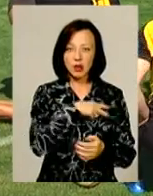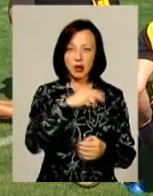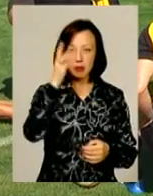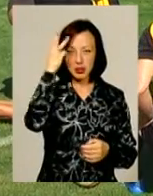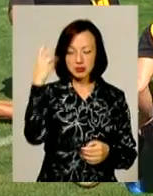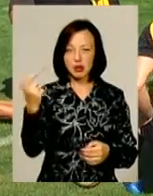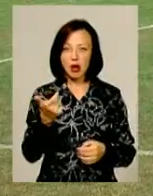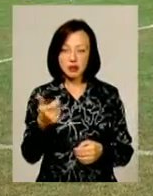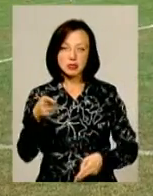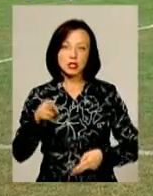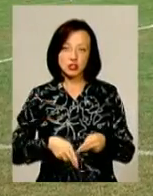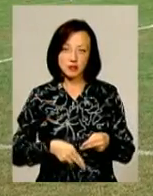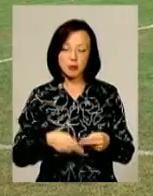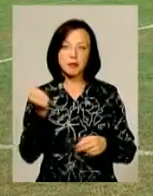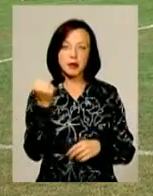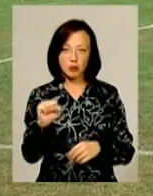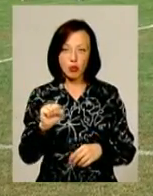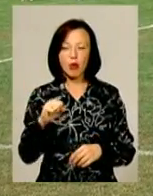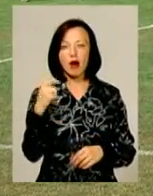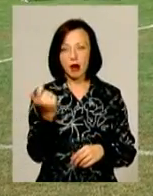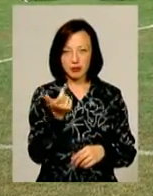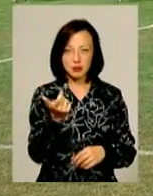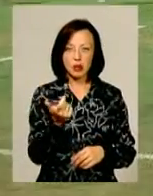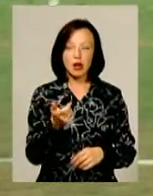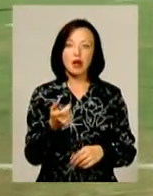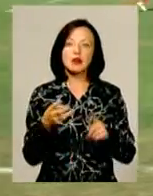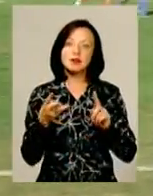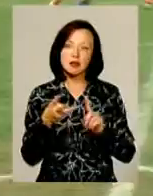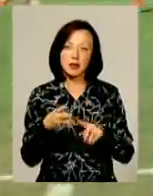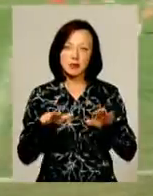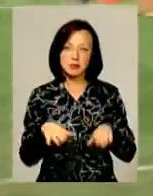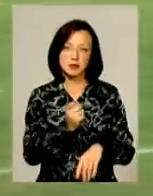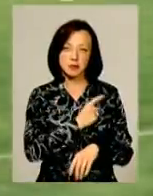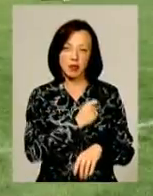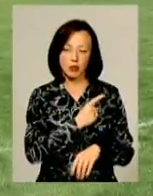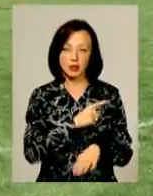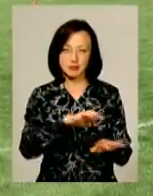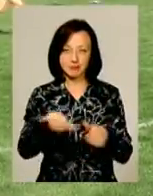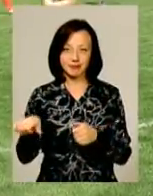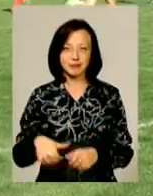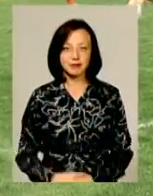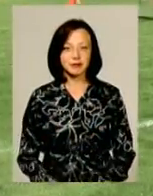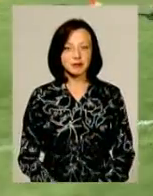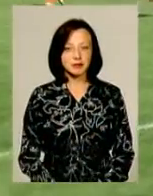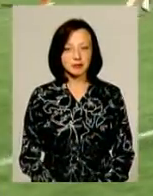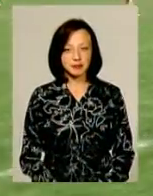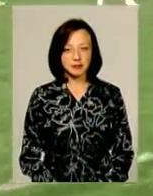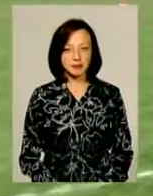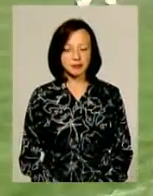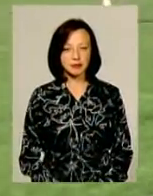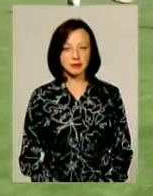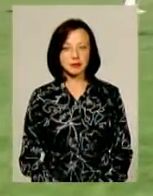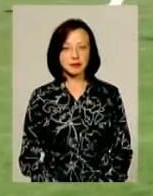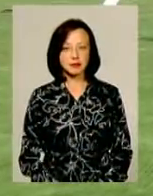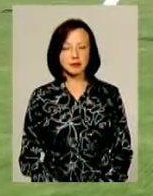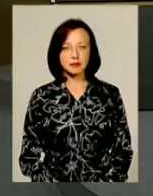хмельницьким клубом «Evolution Sevens» закінчився на користь перших. Бронзу додому повезли одесити. Ярослава Антошевська, Олександр Горішевський для інформаційного